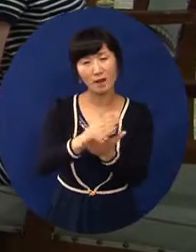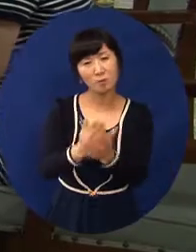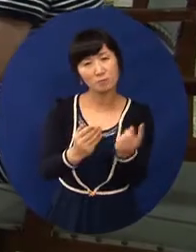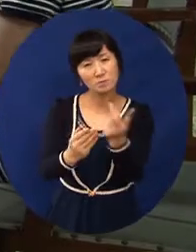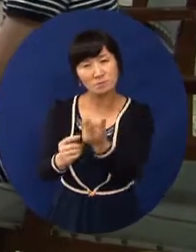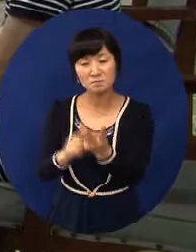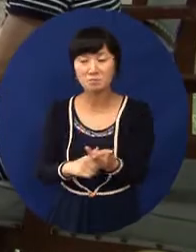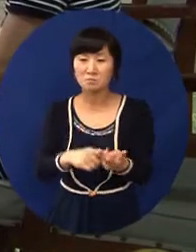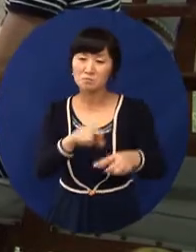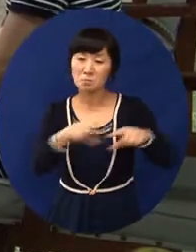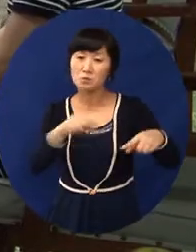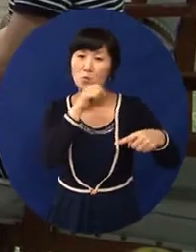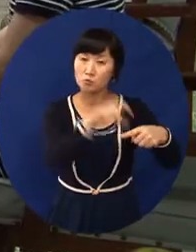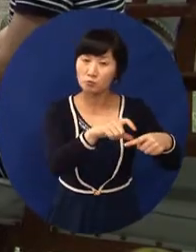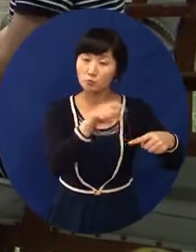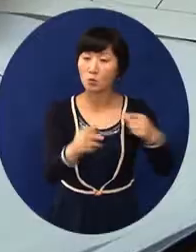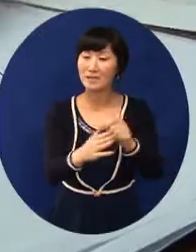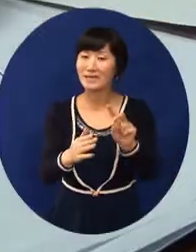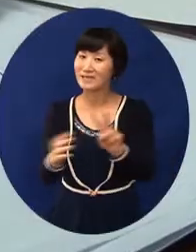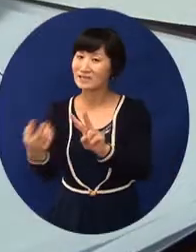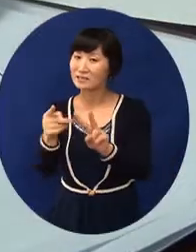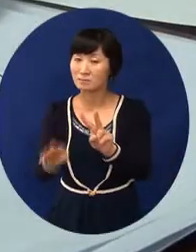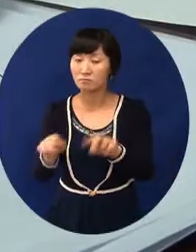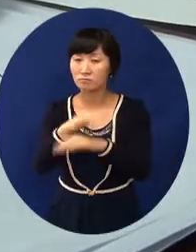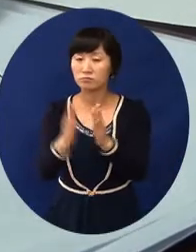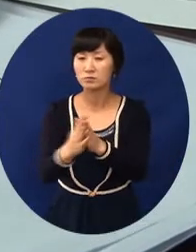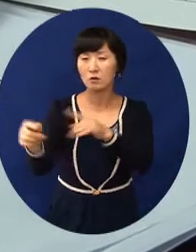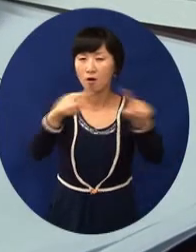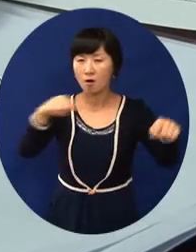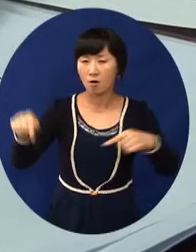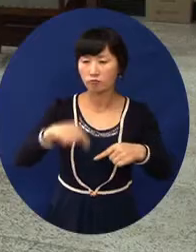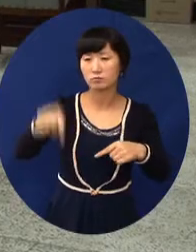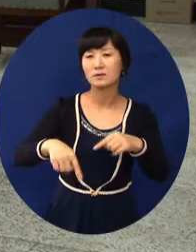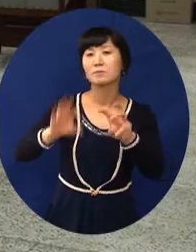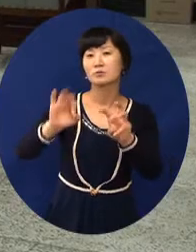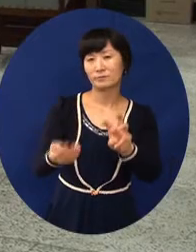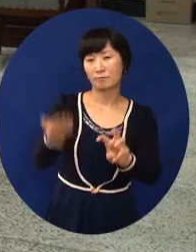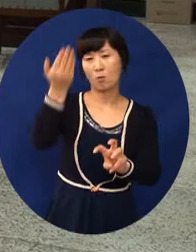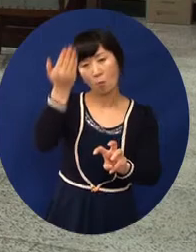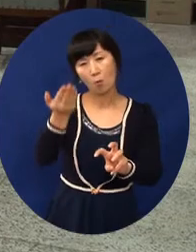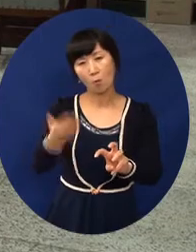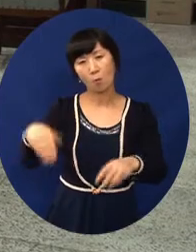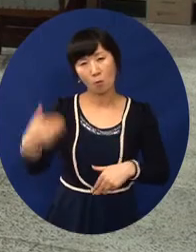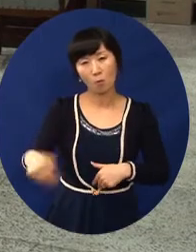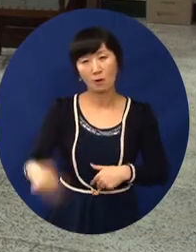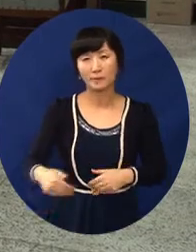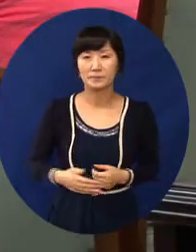과목의 표준 점수 평균과 1에서 2등급 비율이 전국 시군구 30위권에 들어 눈길을 끌었습니다.